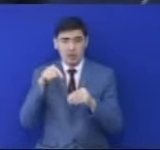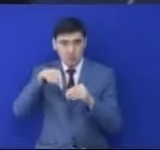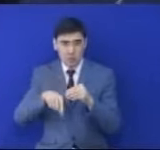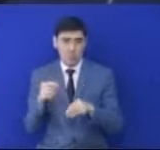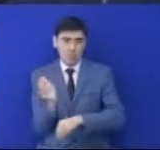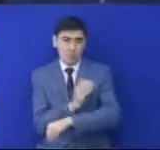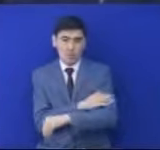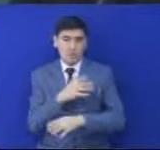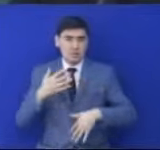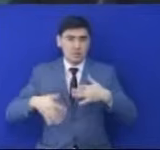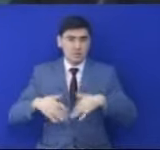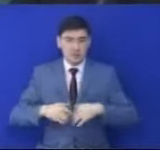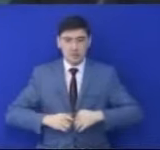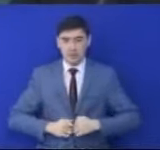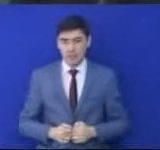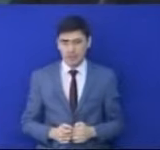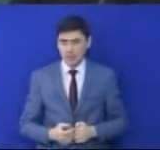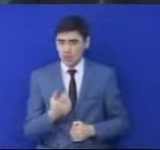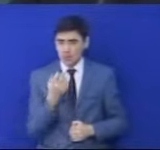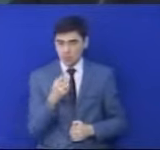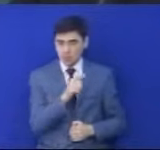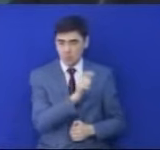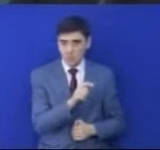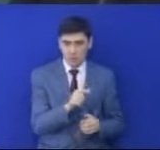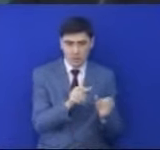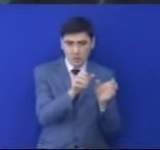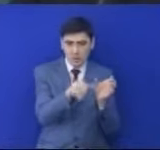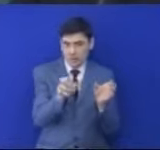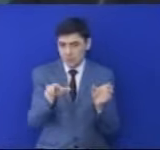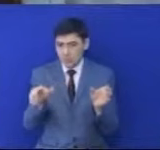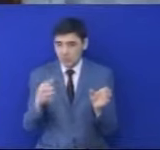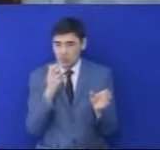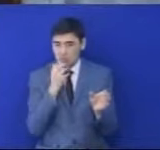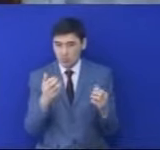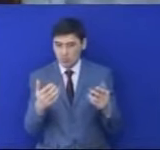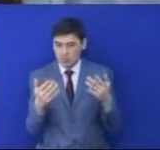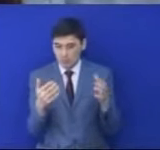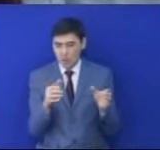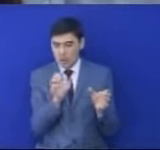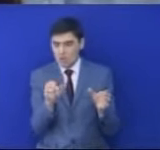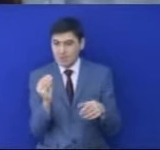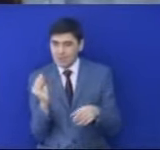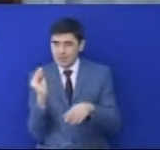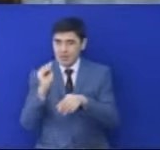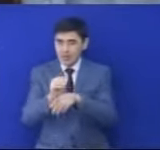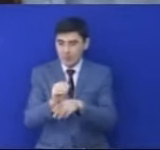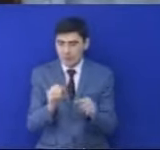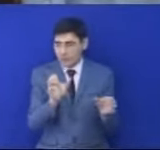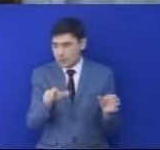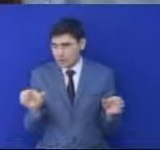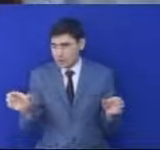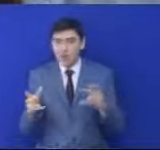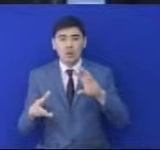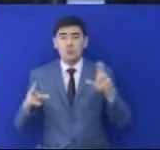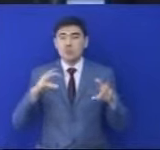олар тұрғындардың пәтерлерінде жылу батареяларының секцияларын көбейтіп, орталық жылу жүйесі есебінен жылы едендер салып